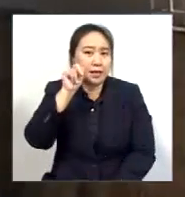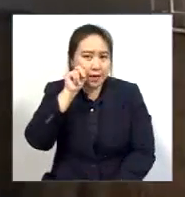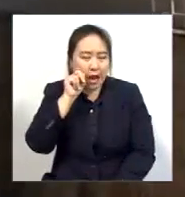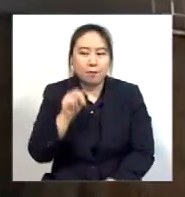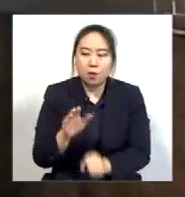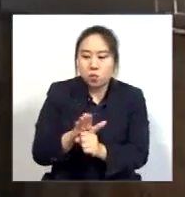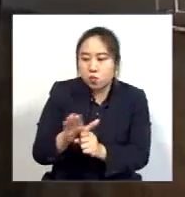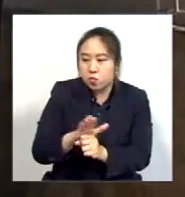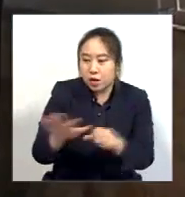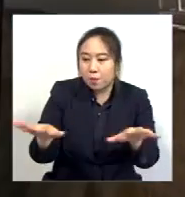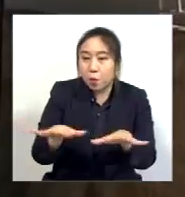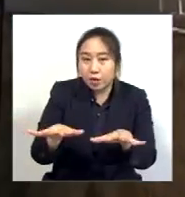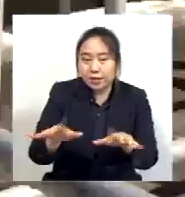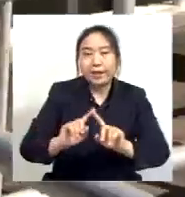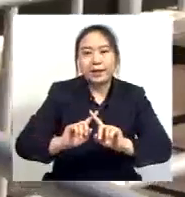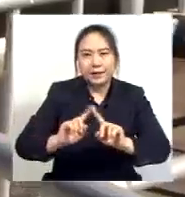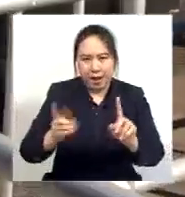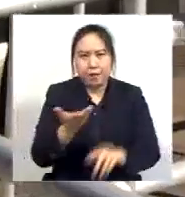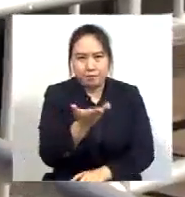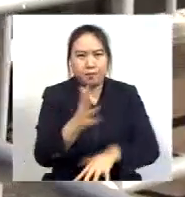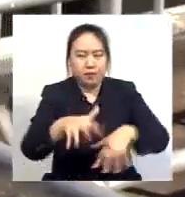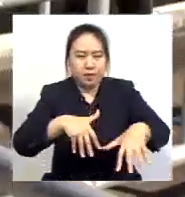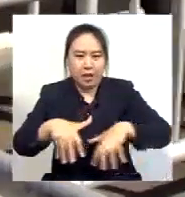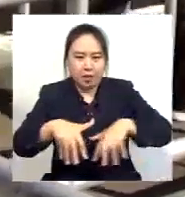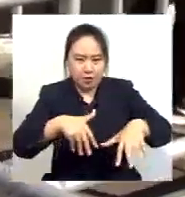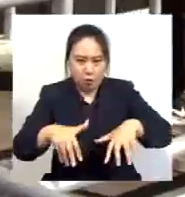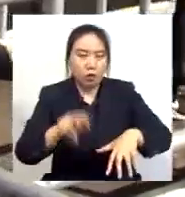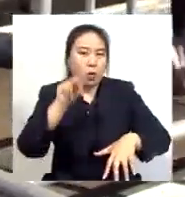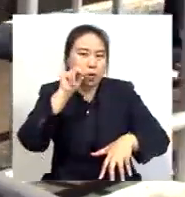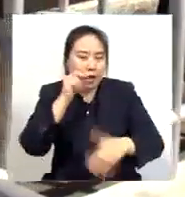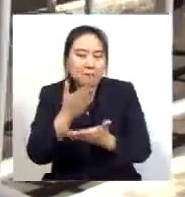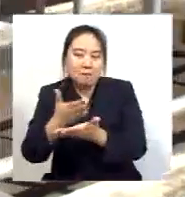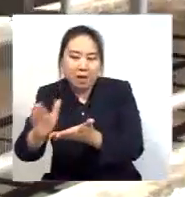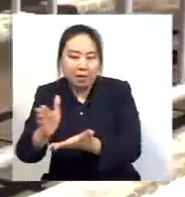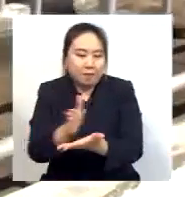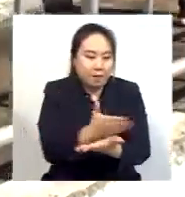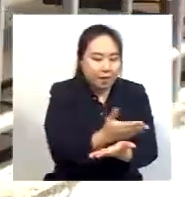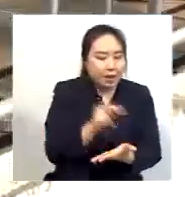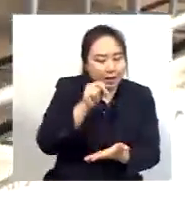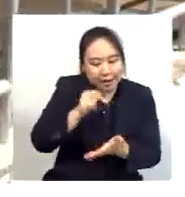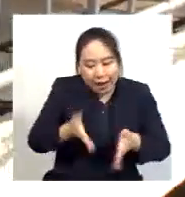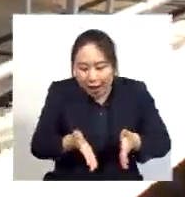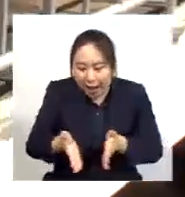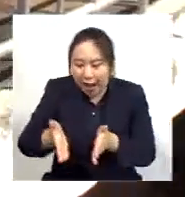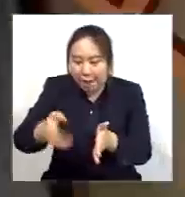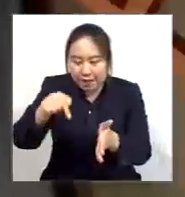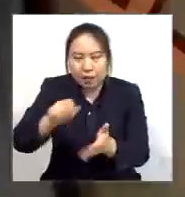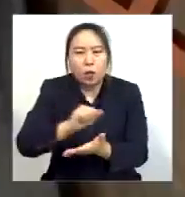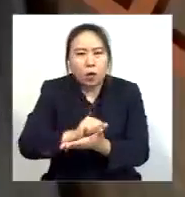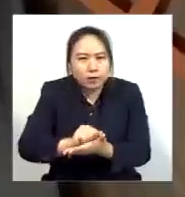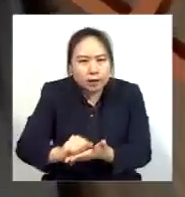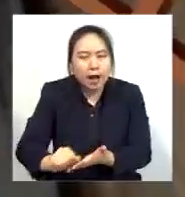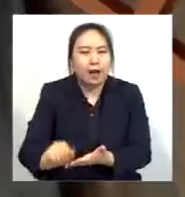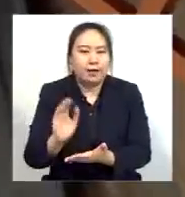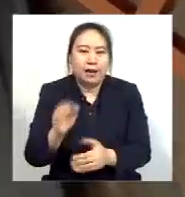ำอยู่ในเกณฑ์ปกติแต่ประชาชนก็ยังคงต้องแบ่งปันน้ำรักษาความสะอาดคูคลองร่วมกันและใช้น้ำอย่